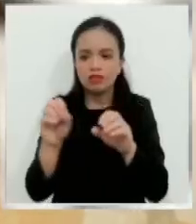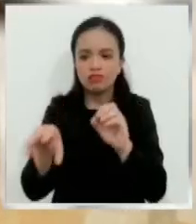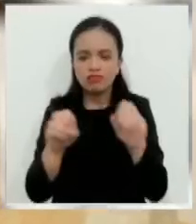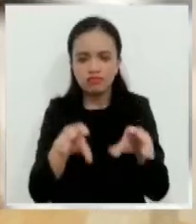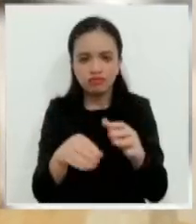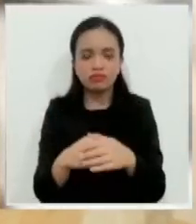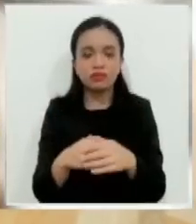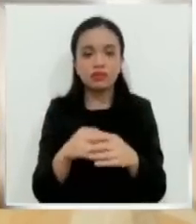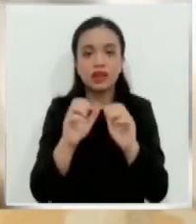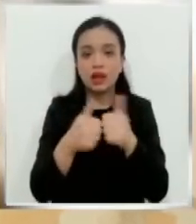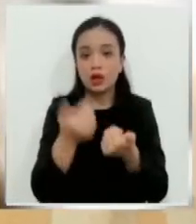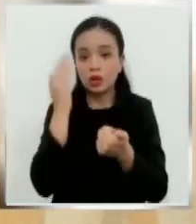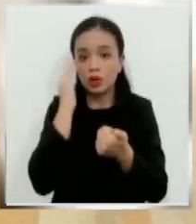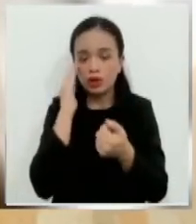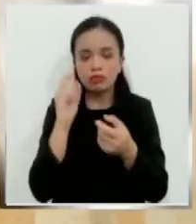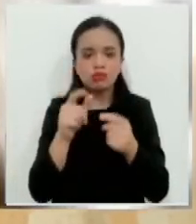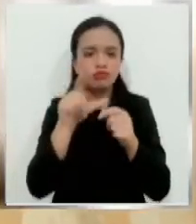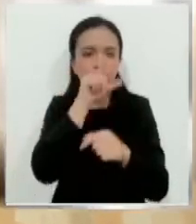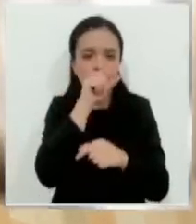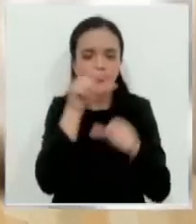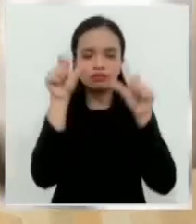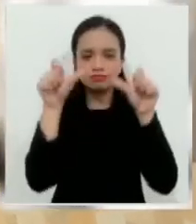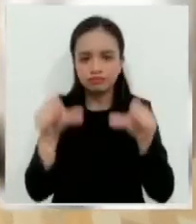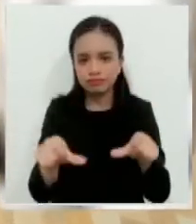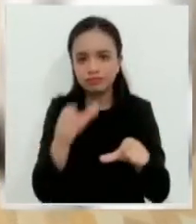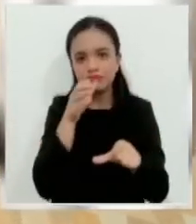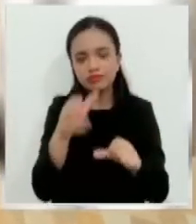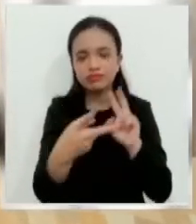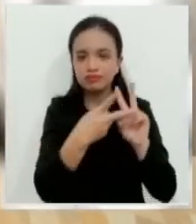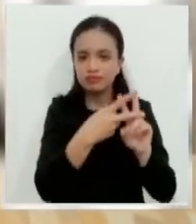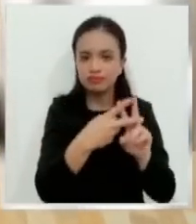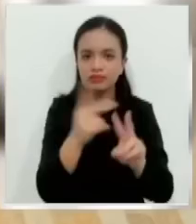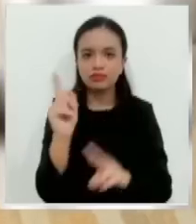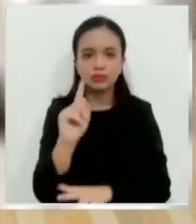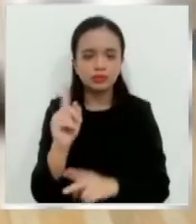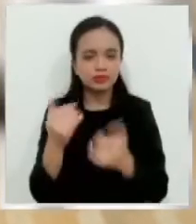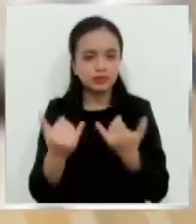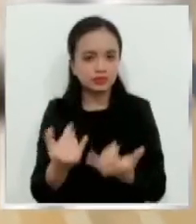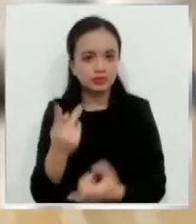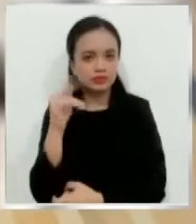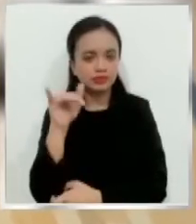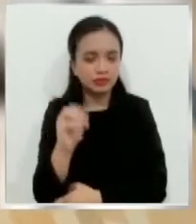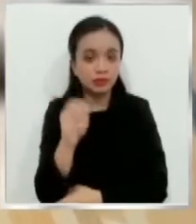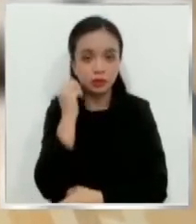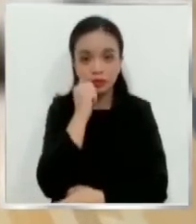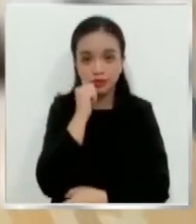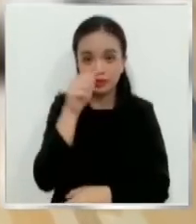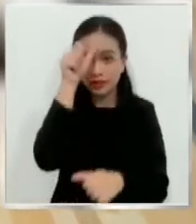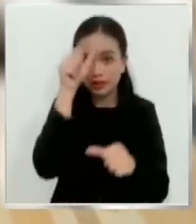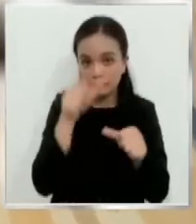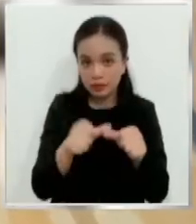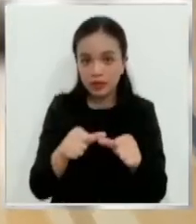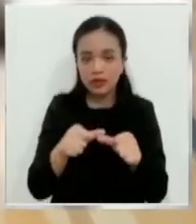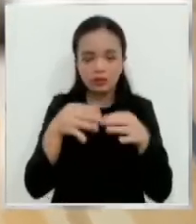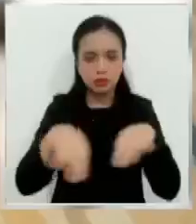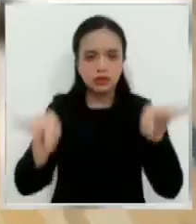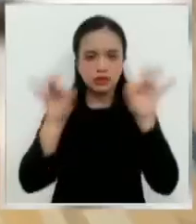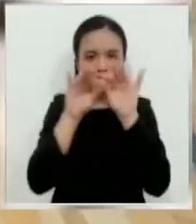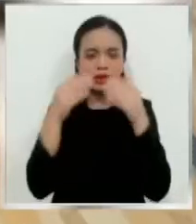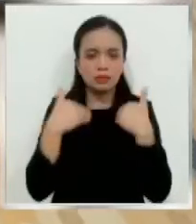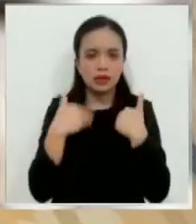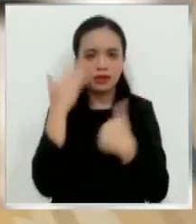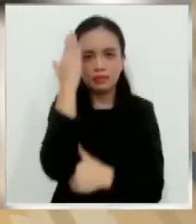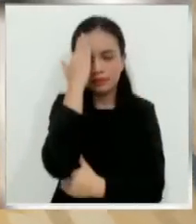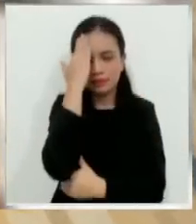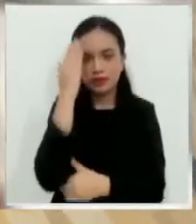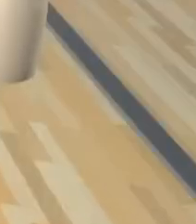ng viral na balita, i-tweet o i-comment lang, hashtag Kuya Kim, ano na? Laging tandaan, kimportante ang may alam. Ako po si Kuya Kim at sagot